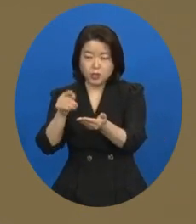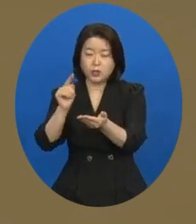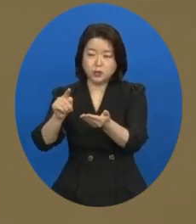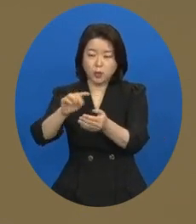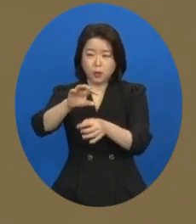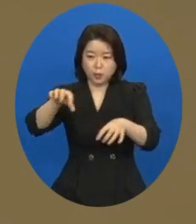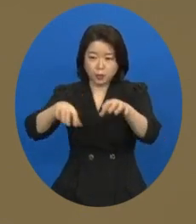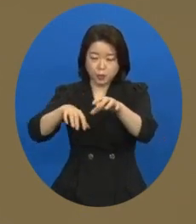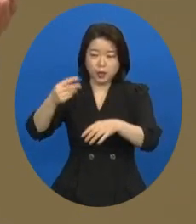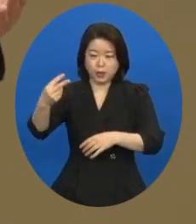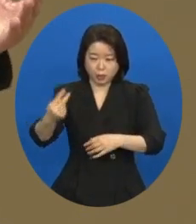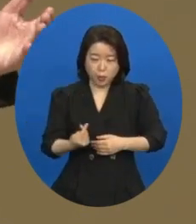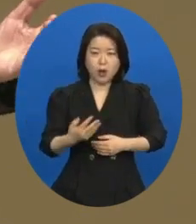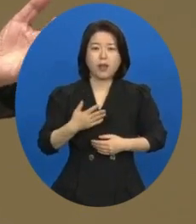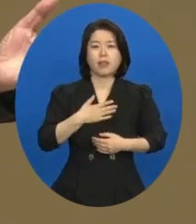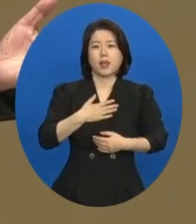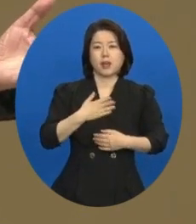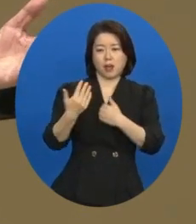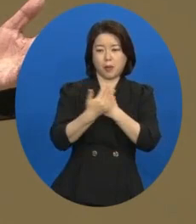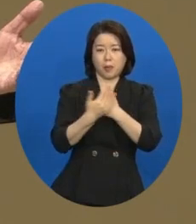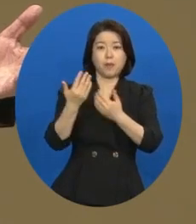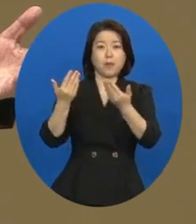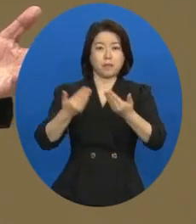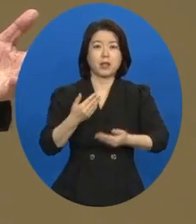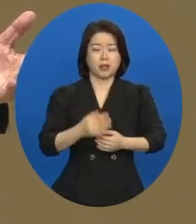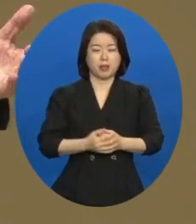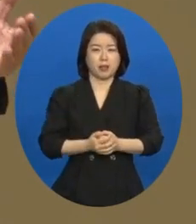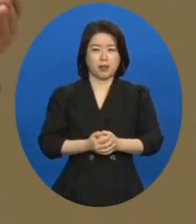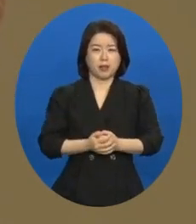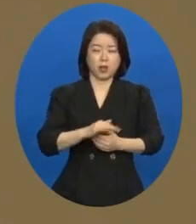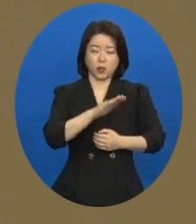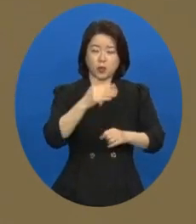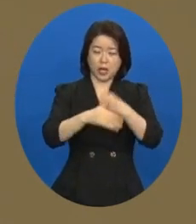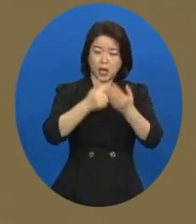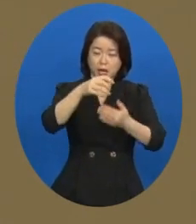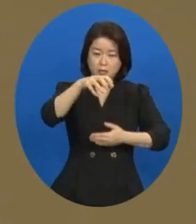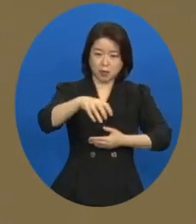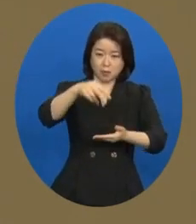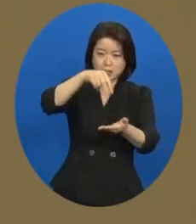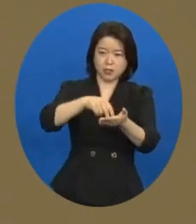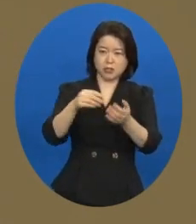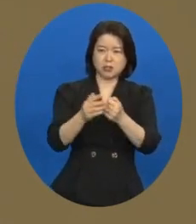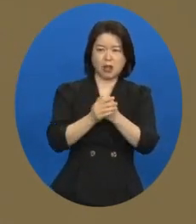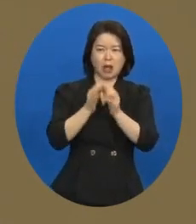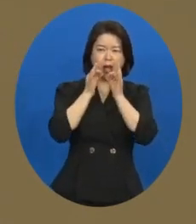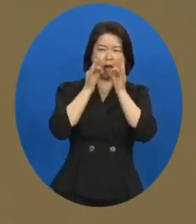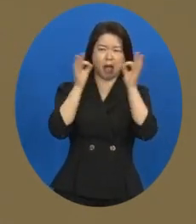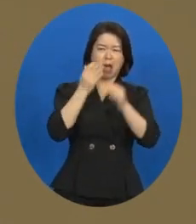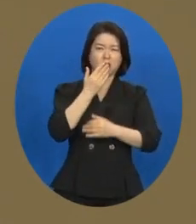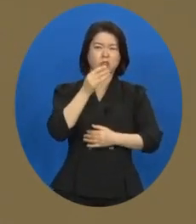것이니라. 우리가 하나님 앞에 섰을 때 우리는 아마 비명을 지르게 될 것입니다.